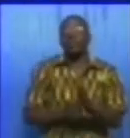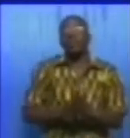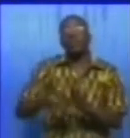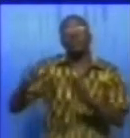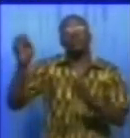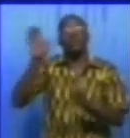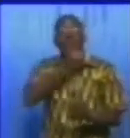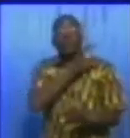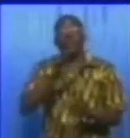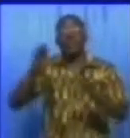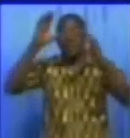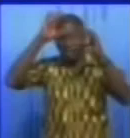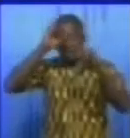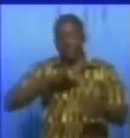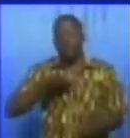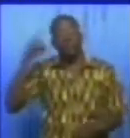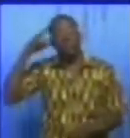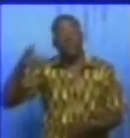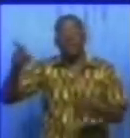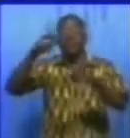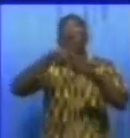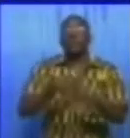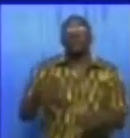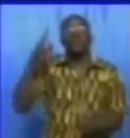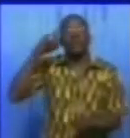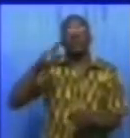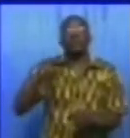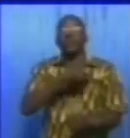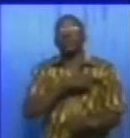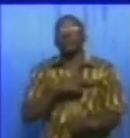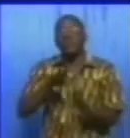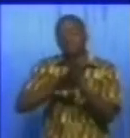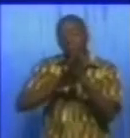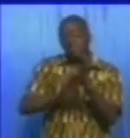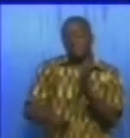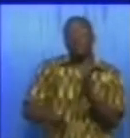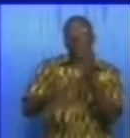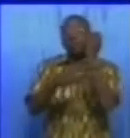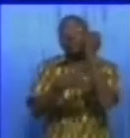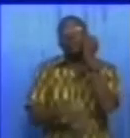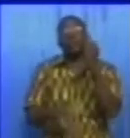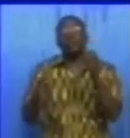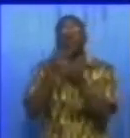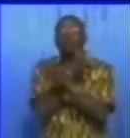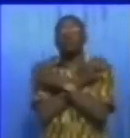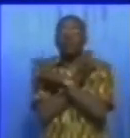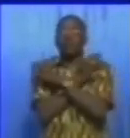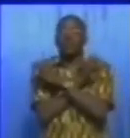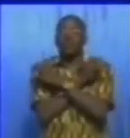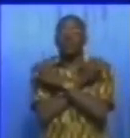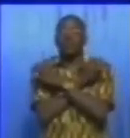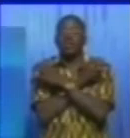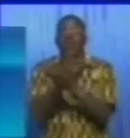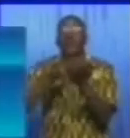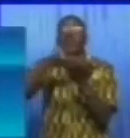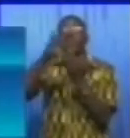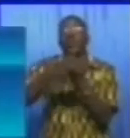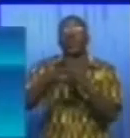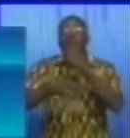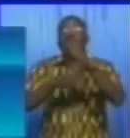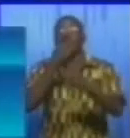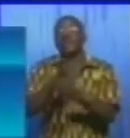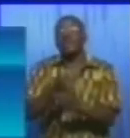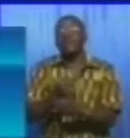capital humain qui participe à coup sûr à la réduction du chômage. C'est vraiment un programme national